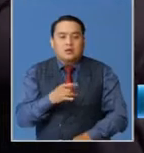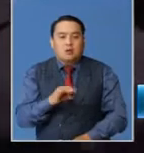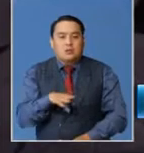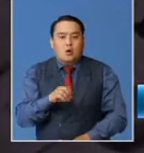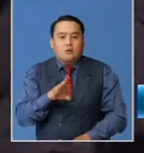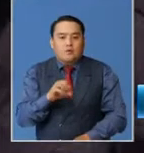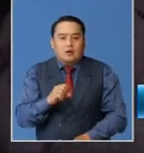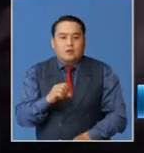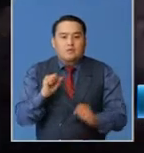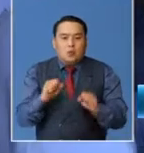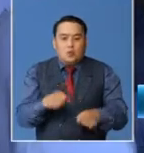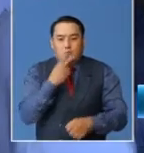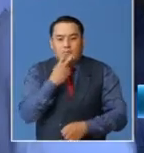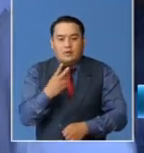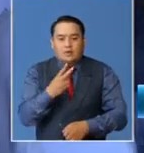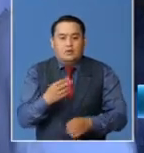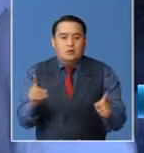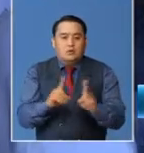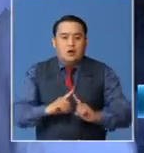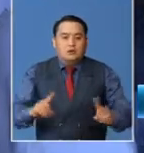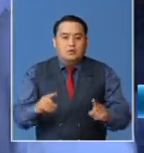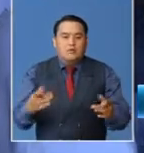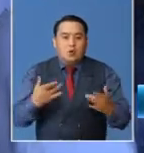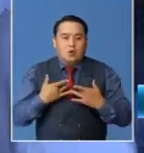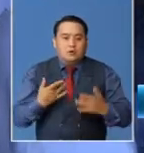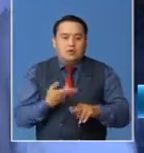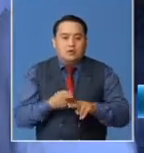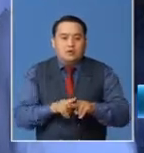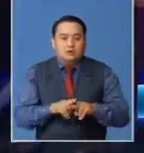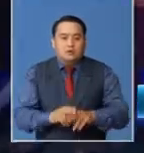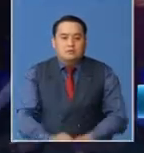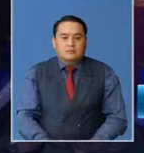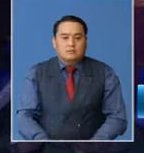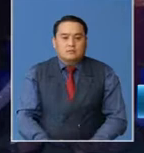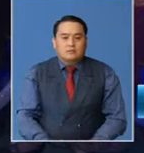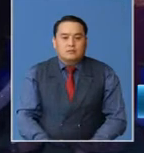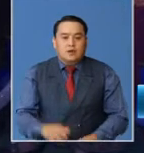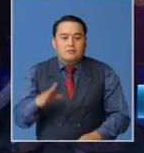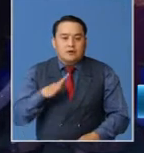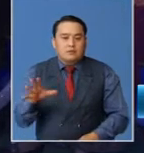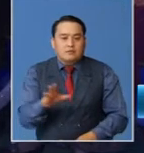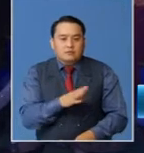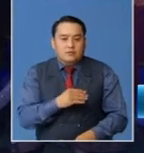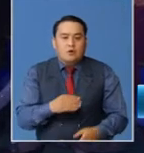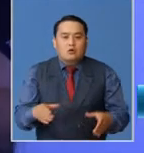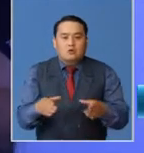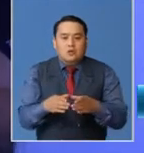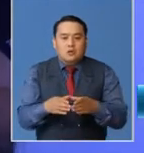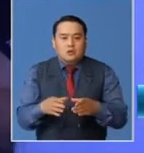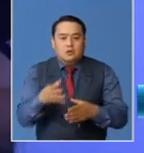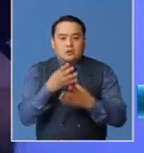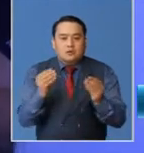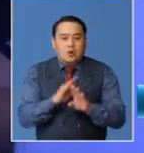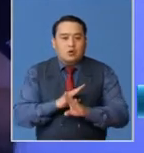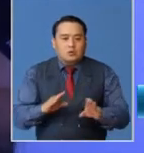Римовой зрители смогут увидеть одну из самых известных в истории битв саков с могущественным персидским царем. Не забыли и про